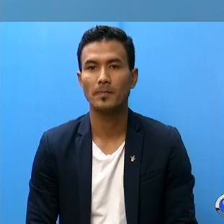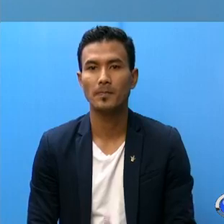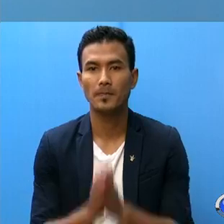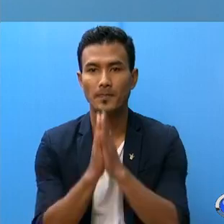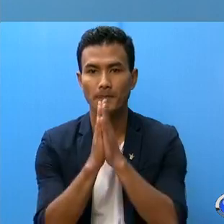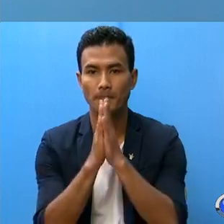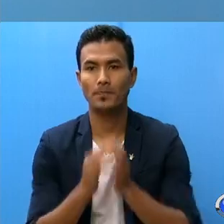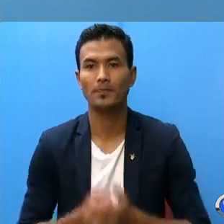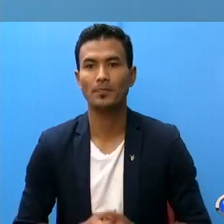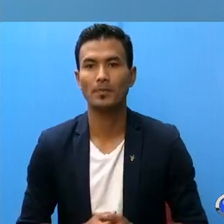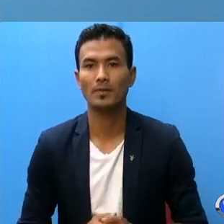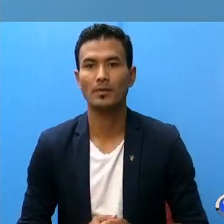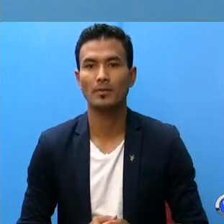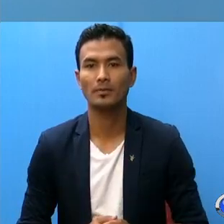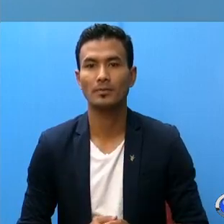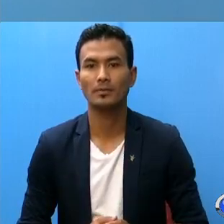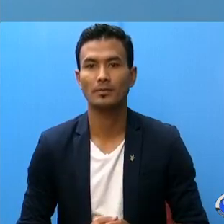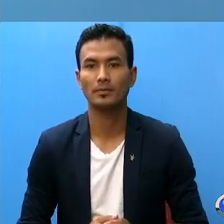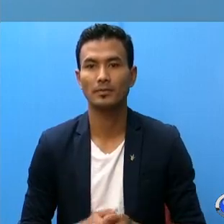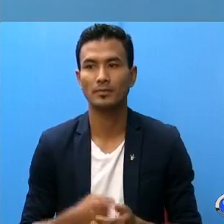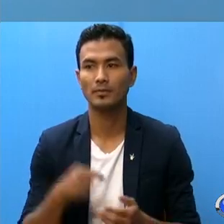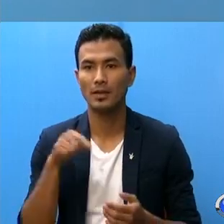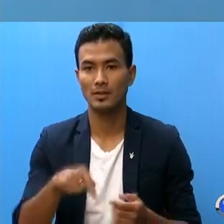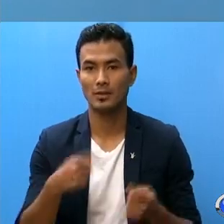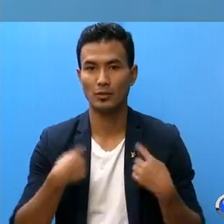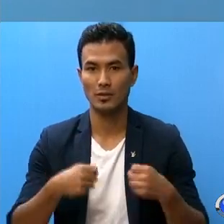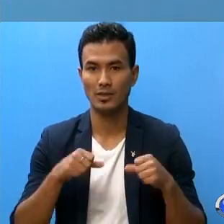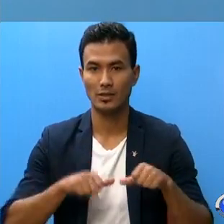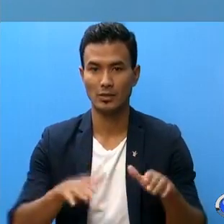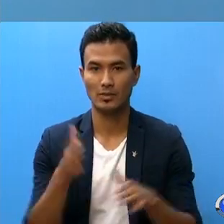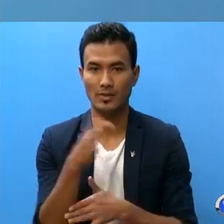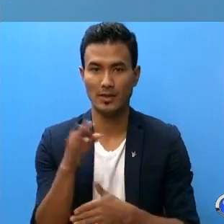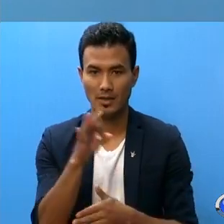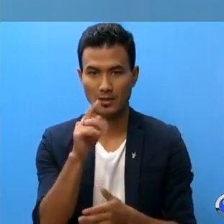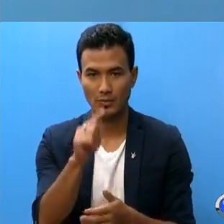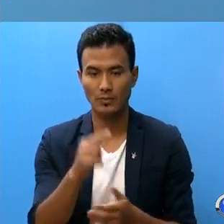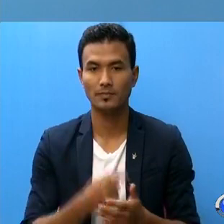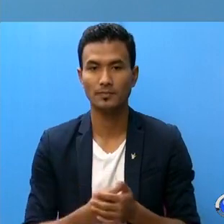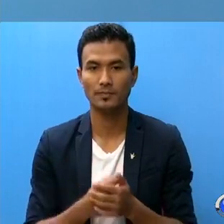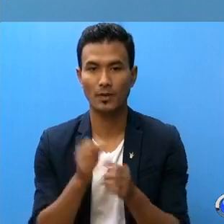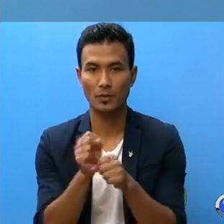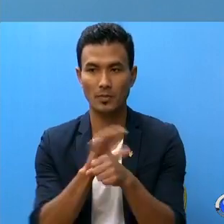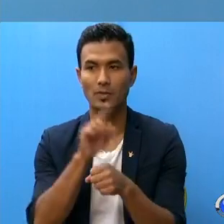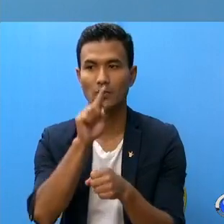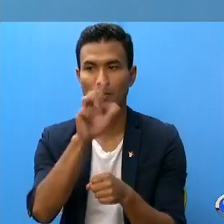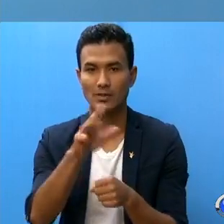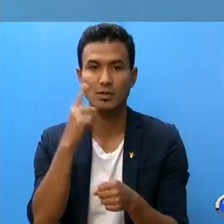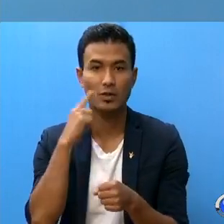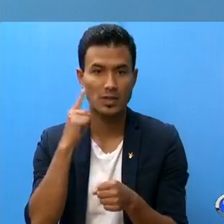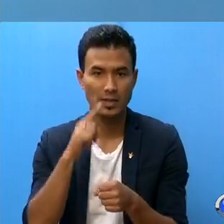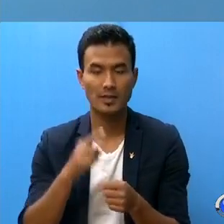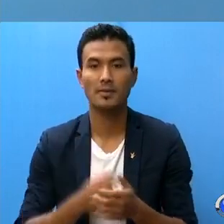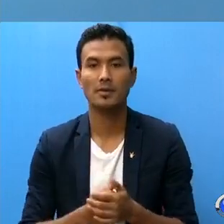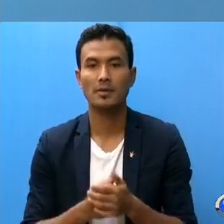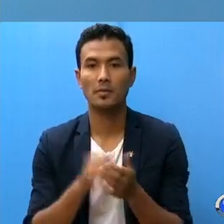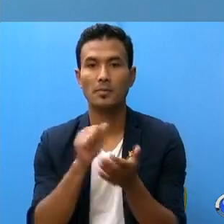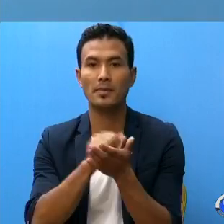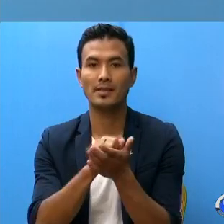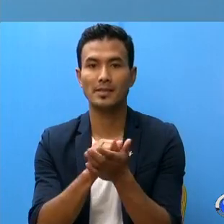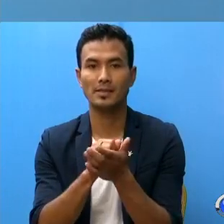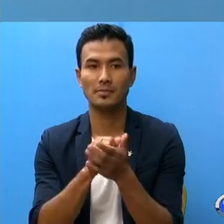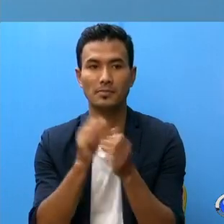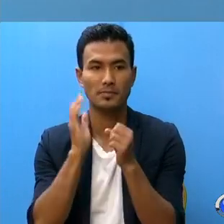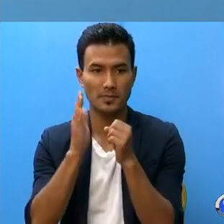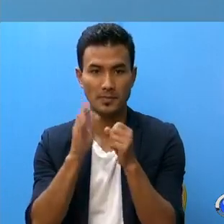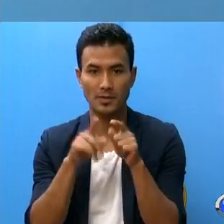तमस्कार आज स्वास्त्य तथा जन्संक्या मत्रालेको कोबीड उन्नाइस को धाइनिक प्रेस ब्रिफिंग